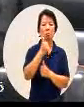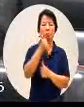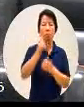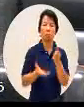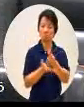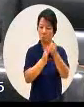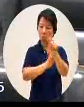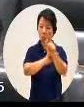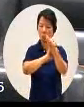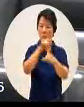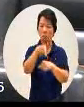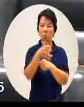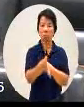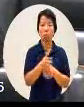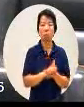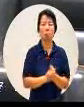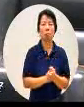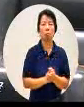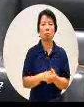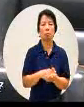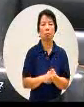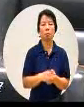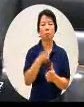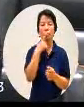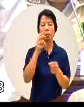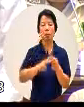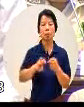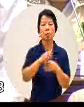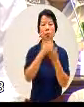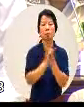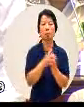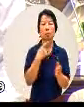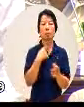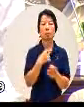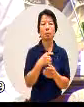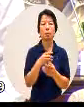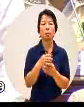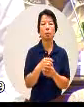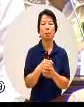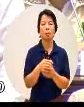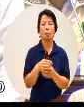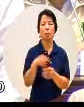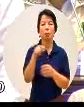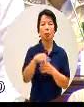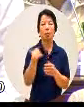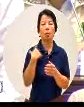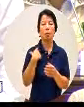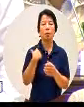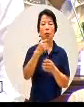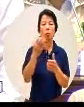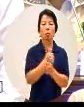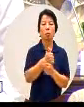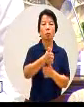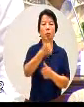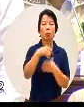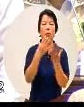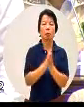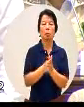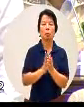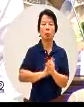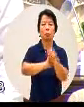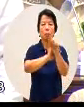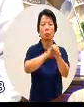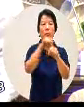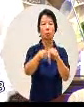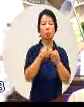請答案30秒就好了也非常負責任說明那天我去署長室支持沒有反對